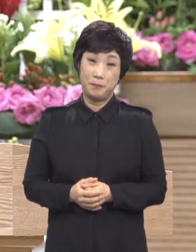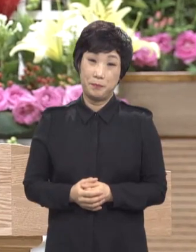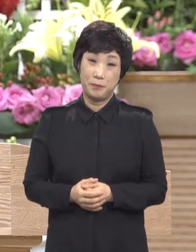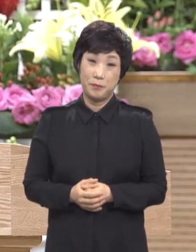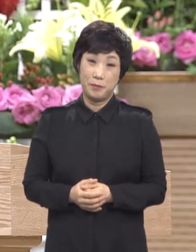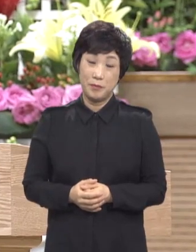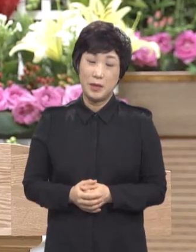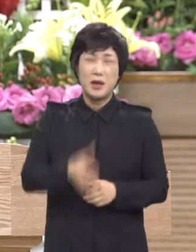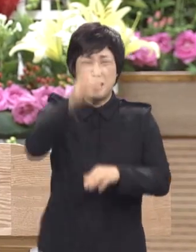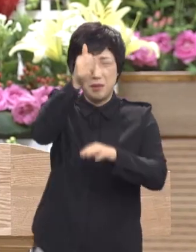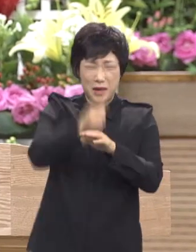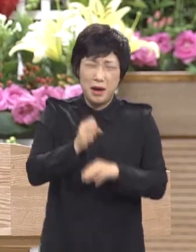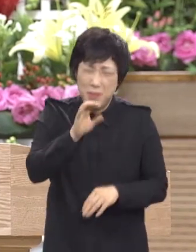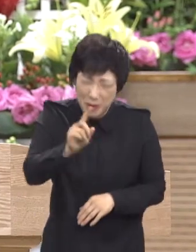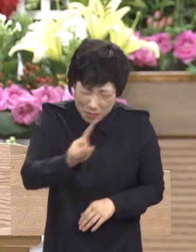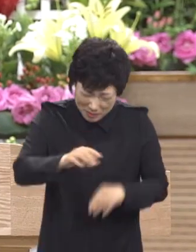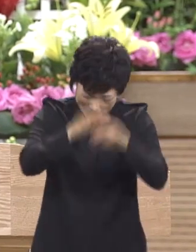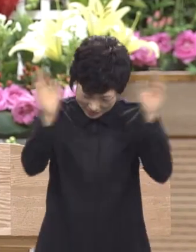다